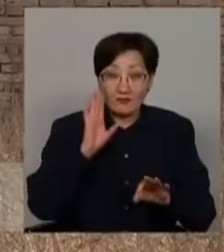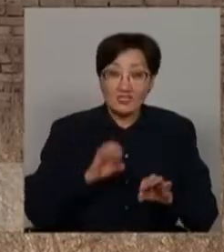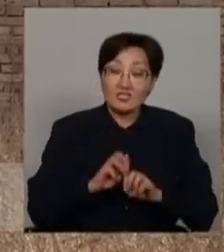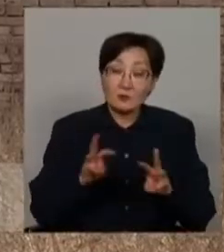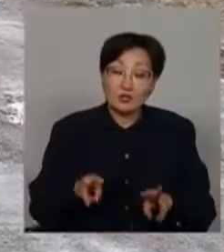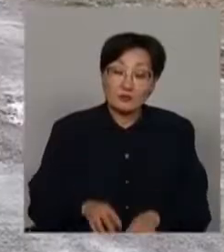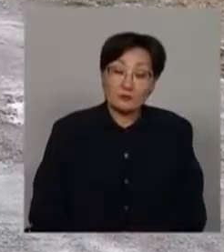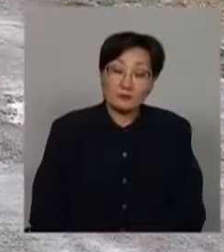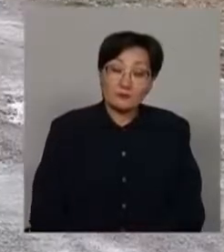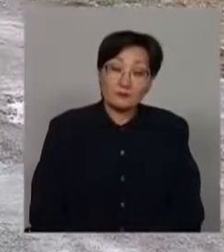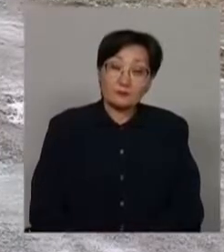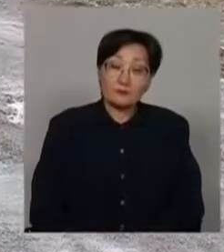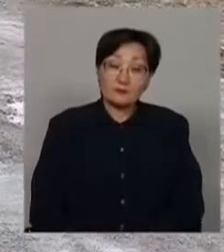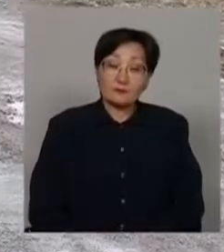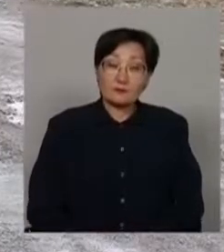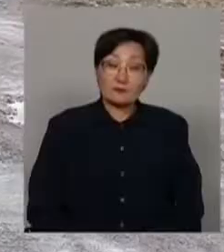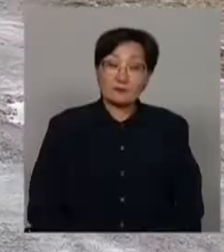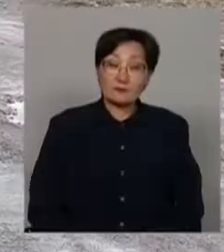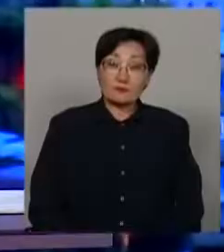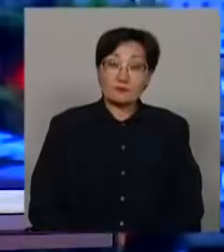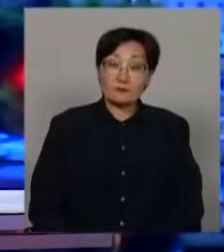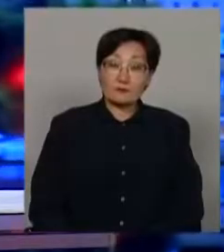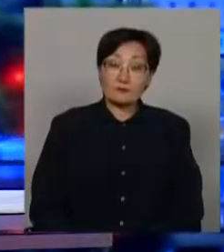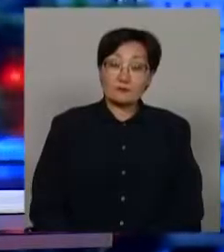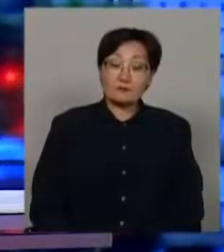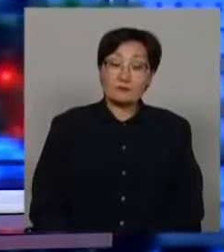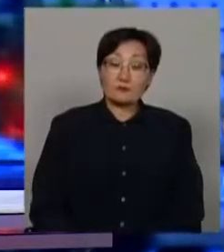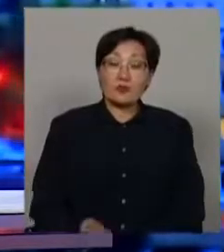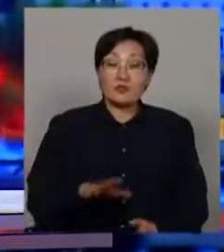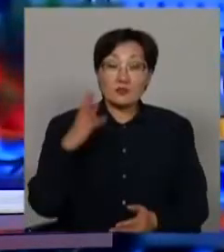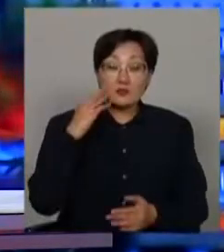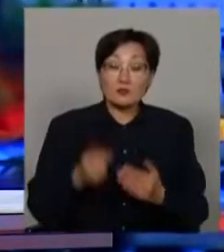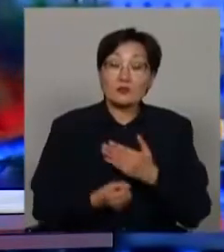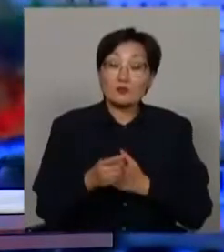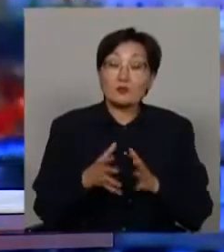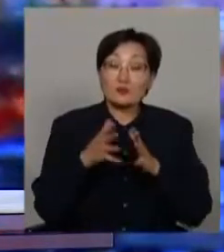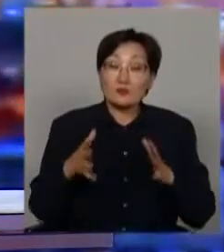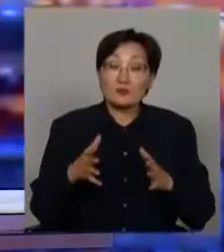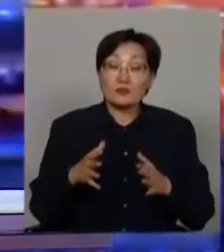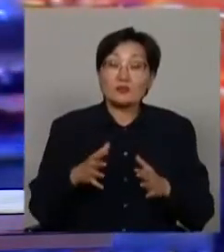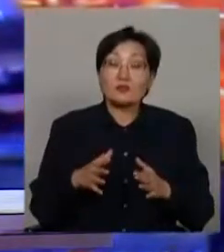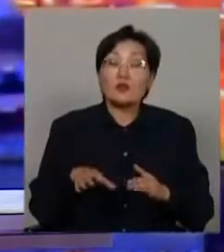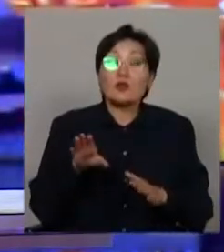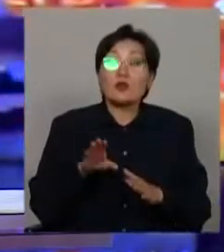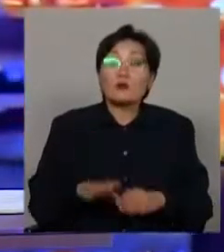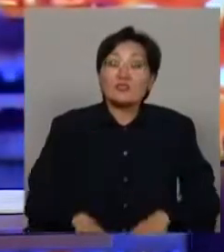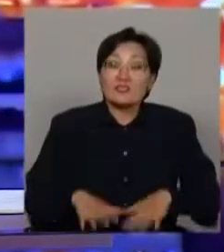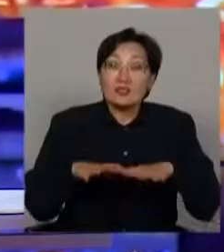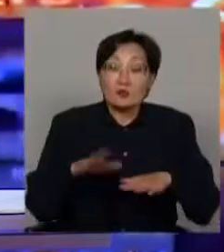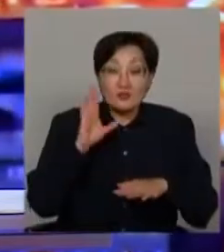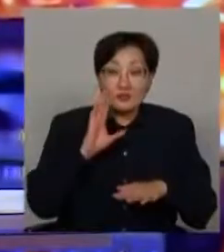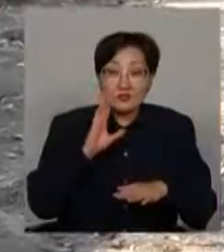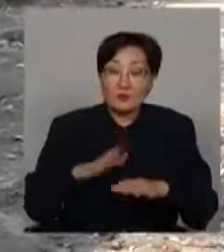Максим Козлов, Медет Саматулы, телеканал Алматы. В Алматы выявили наиболее уязвимые для подтопления зоны.